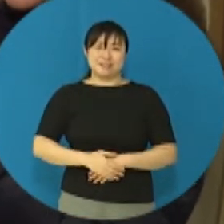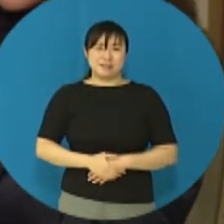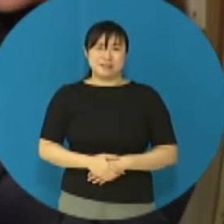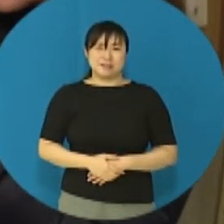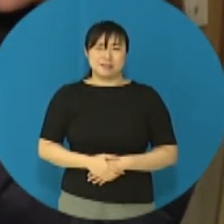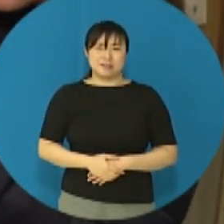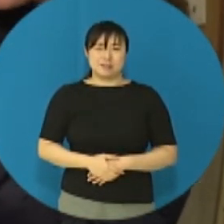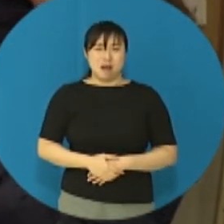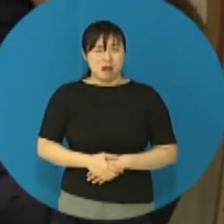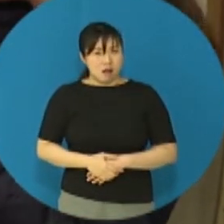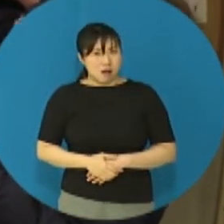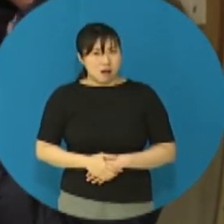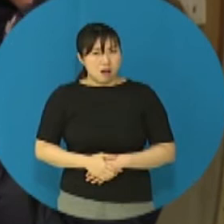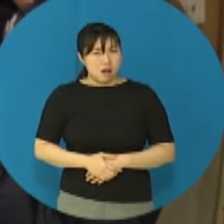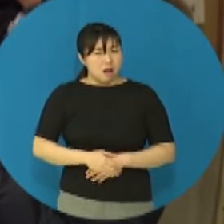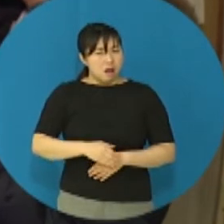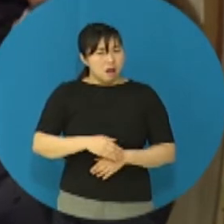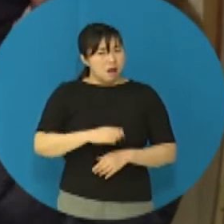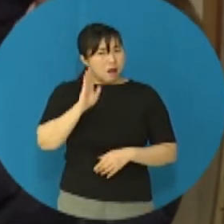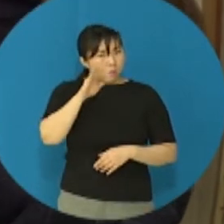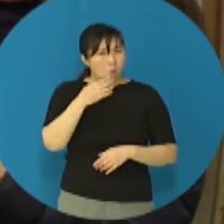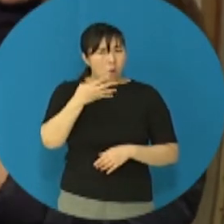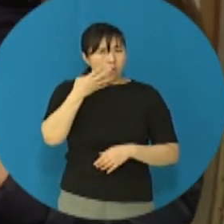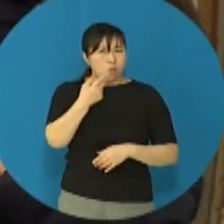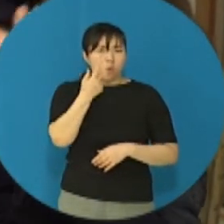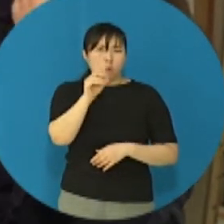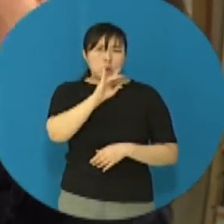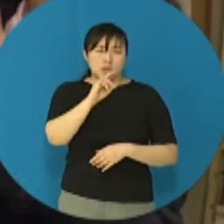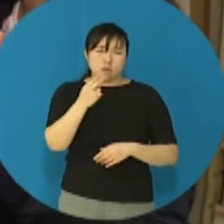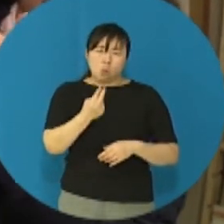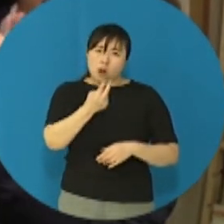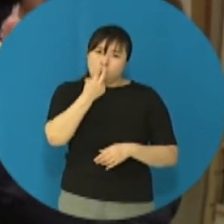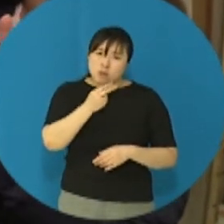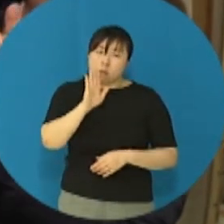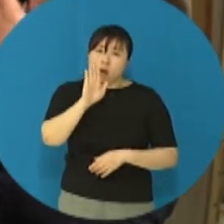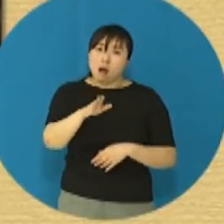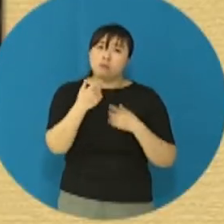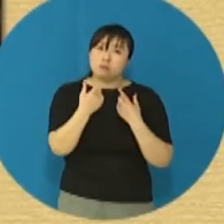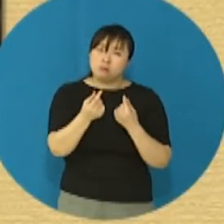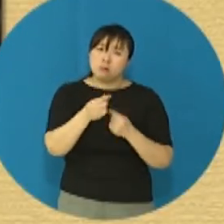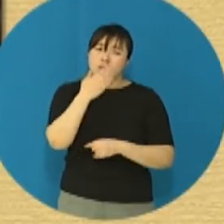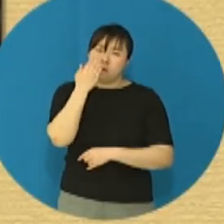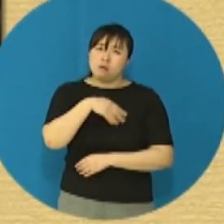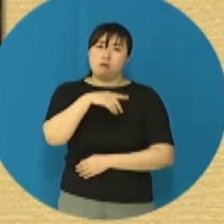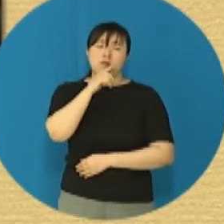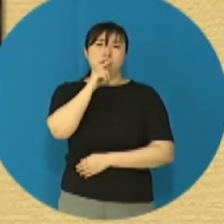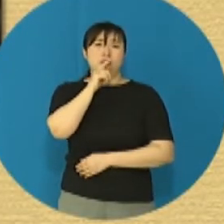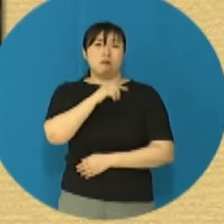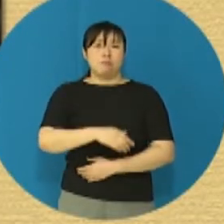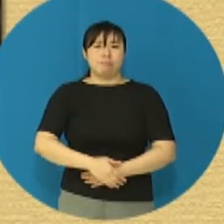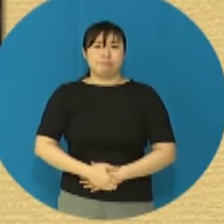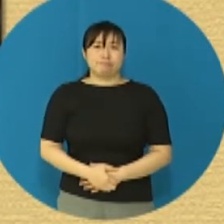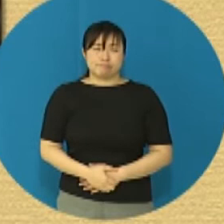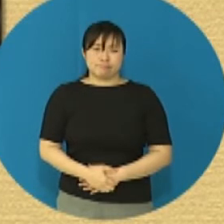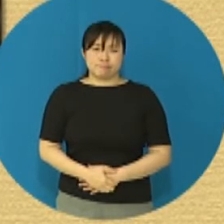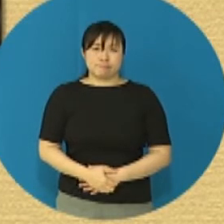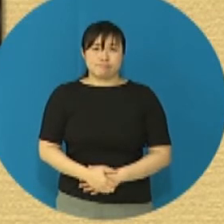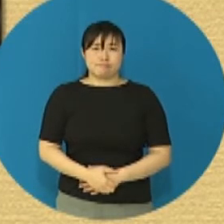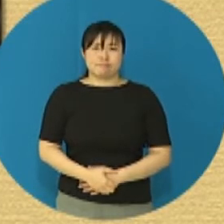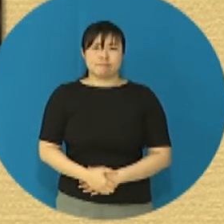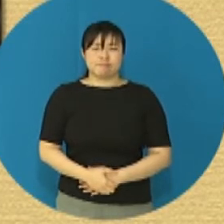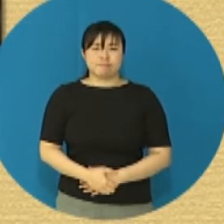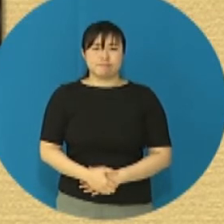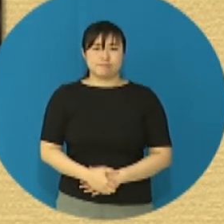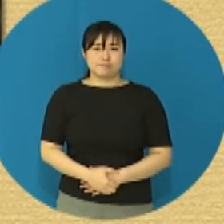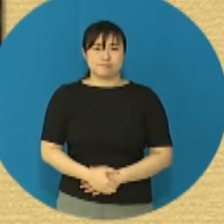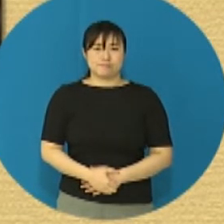りよもぎの香りが後味で香ってきますね、 はい、 和風なスイー